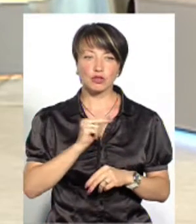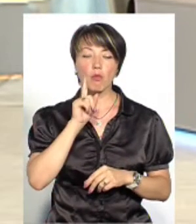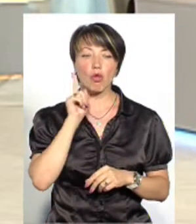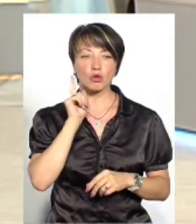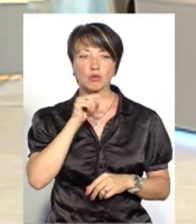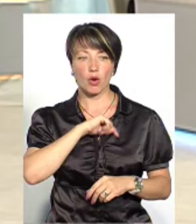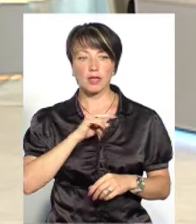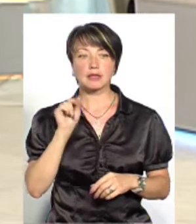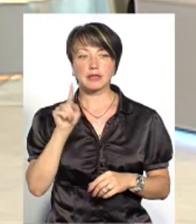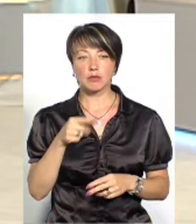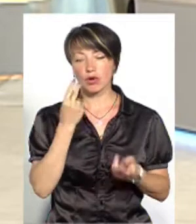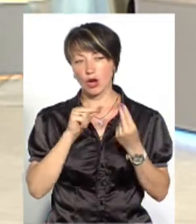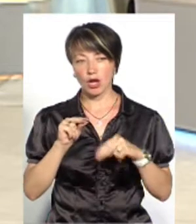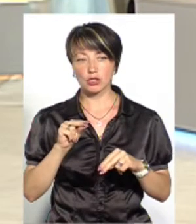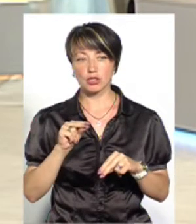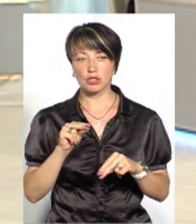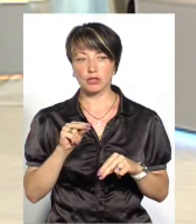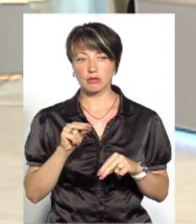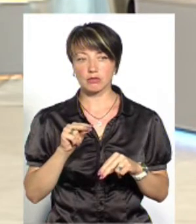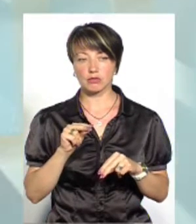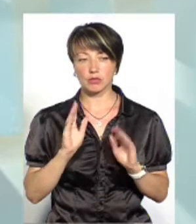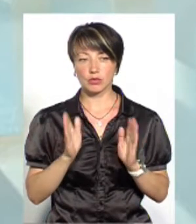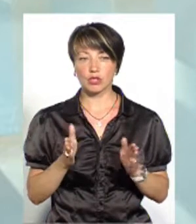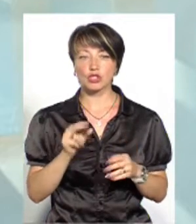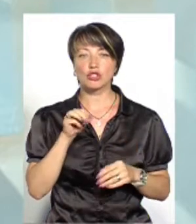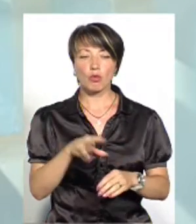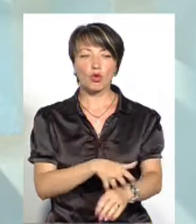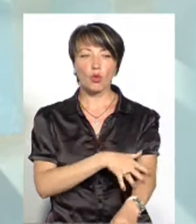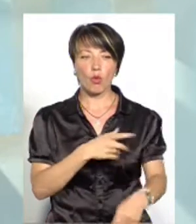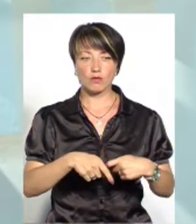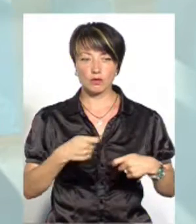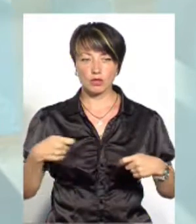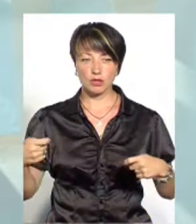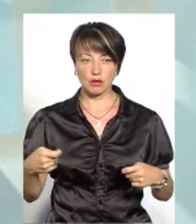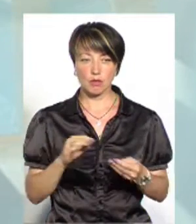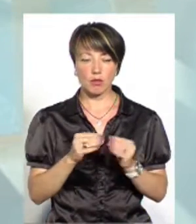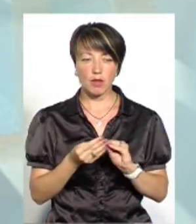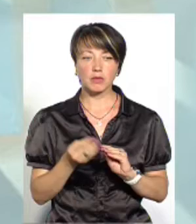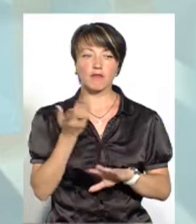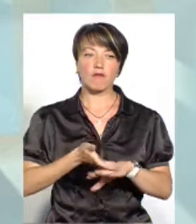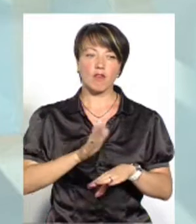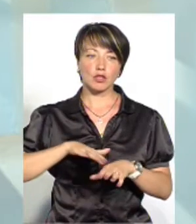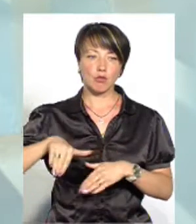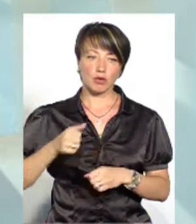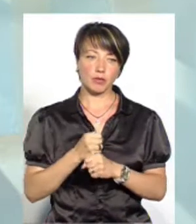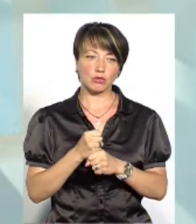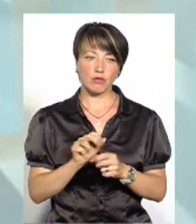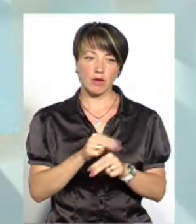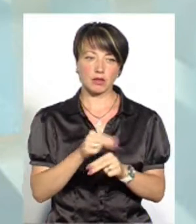організм, тим для краще буде для цього всього. Чим довше це буде проблема затягуватись, тим важче з нею буде